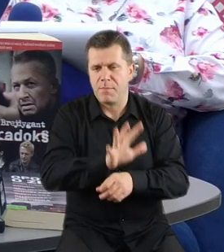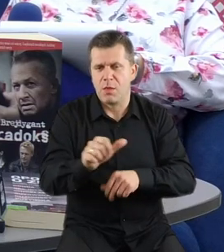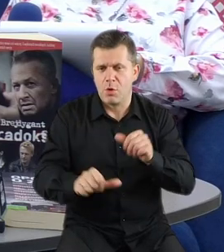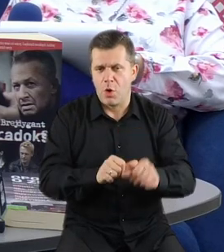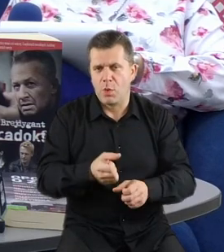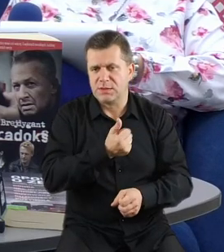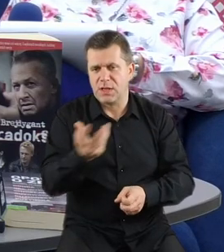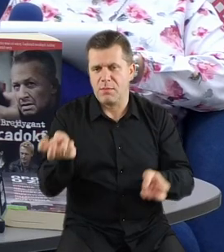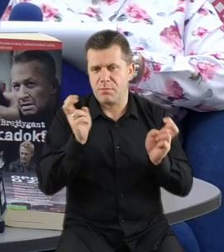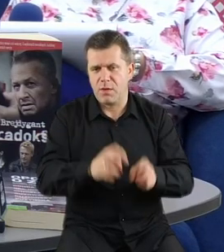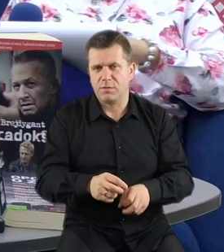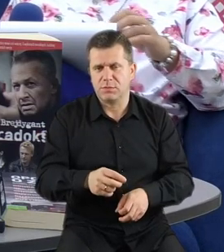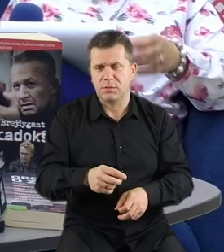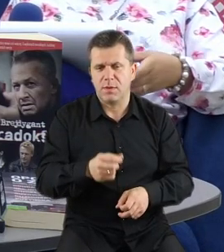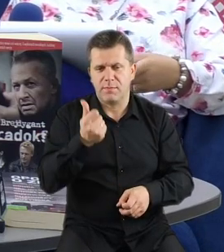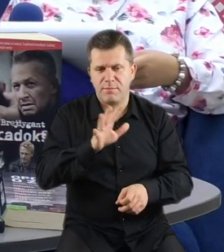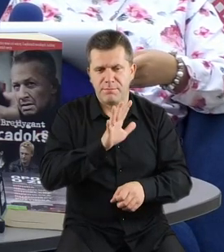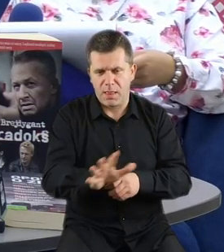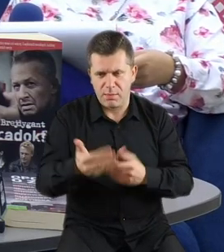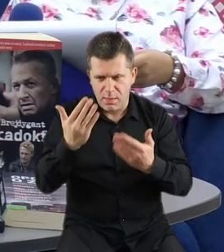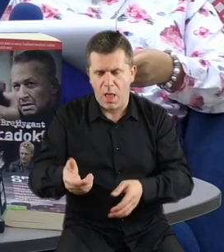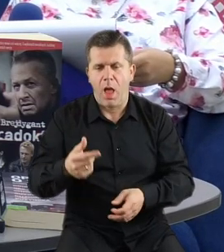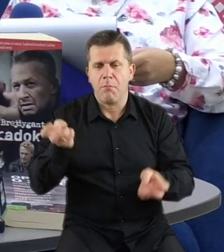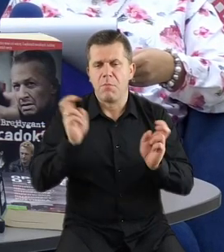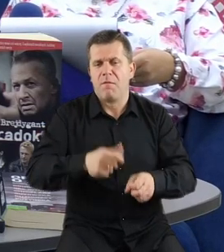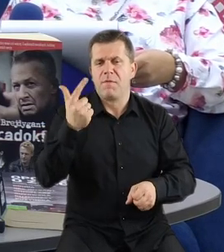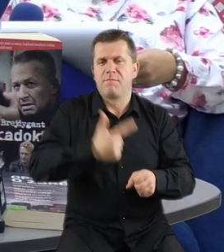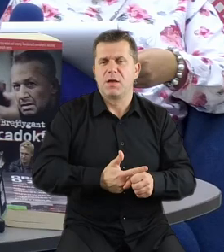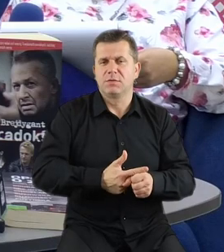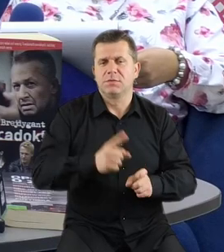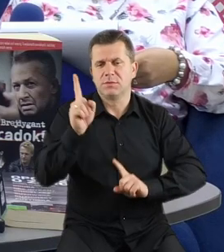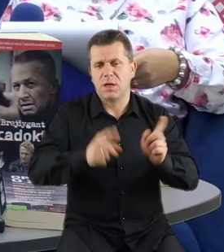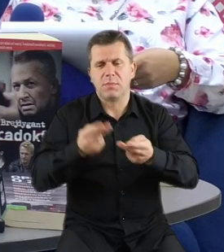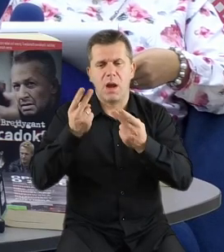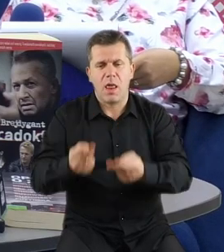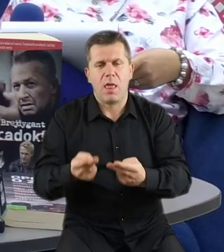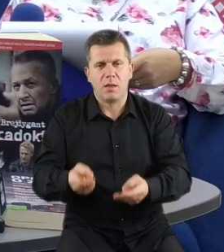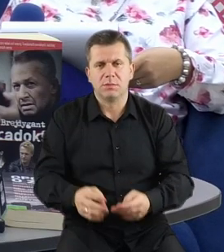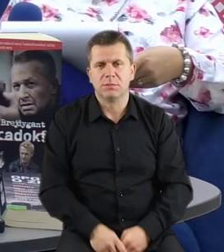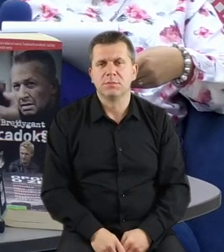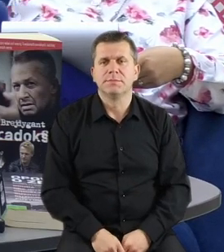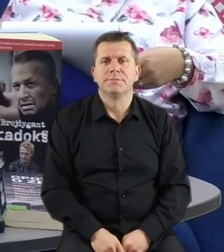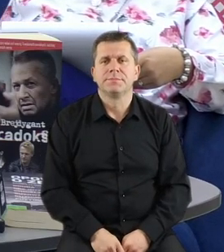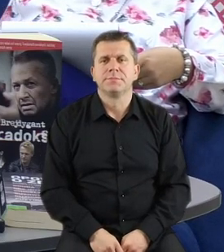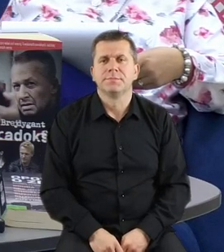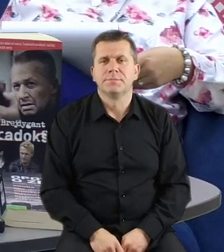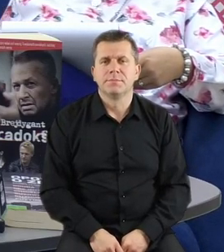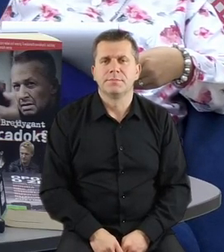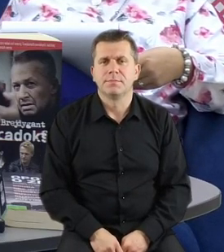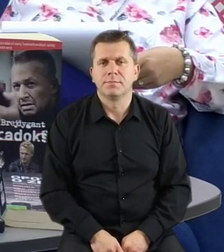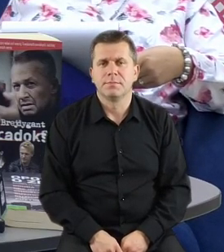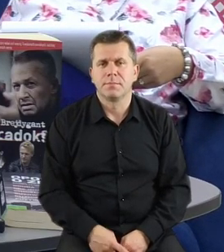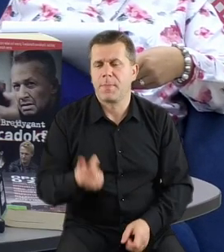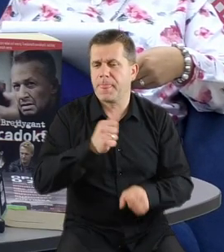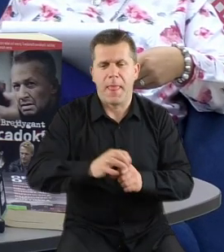serial powstał w 2020 zdaje się, tak, no więc to takie ma niestety czasem taką inercję. No ale to i